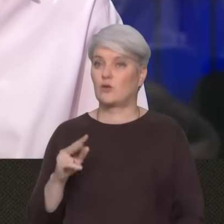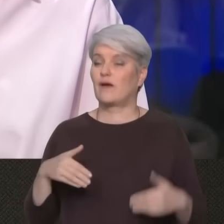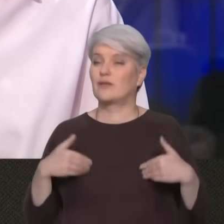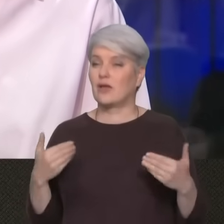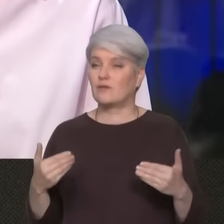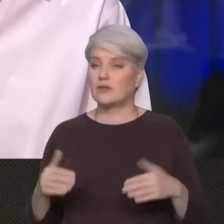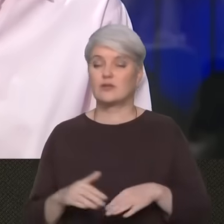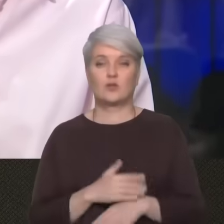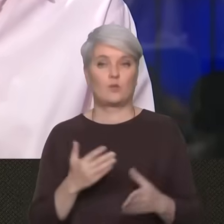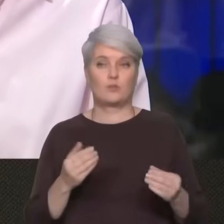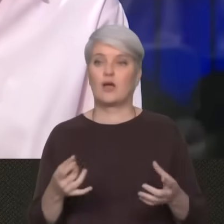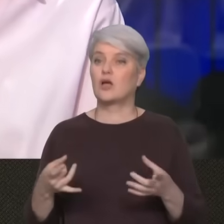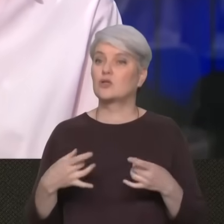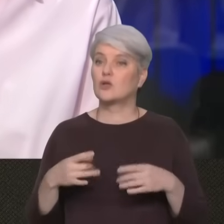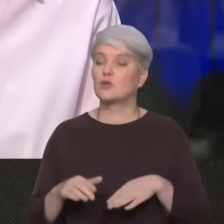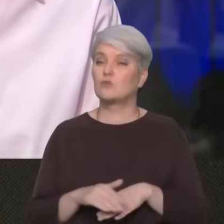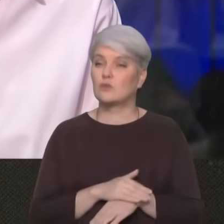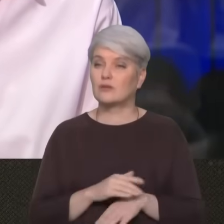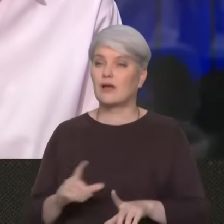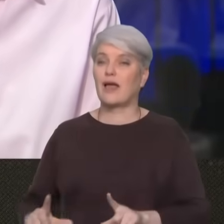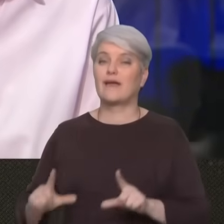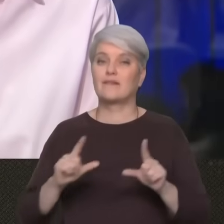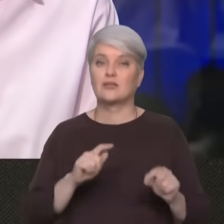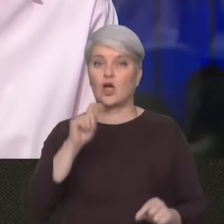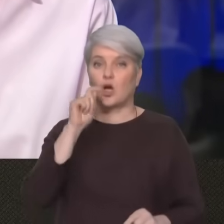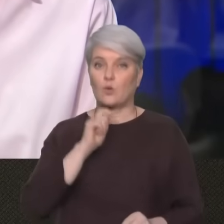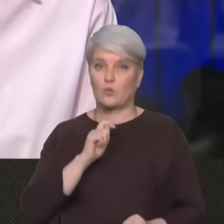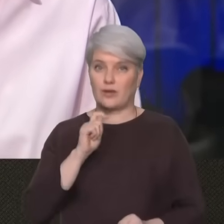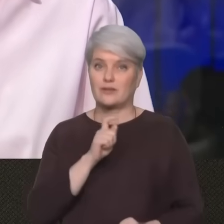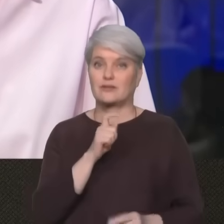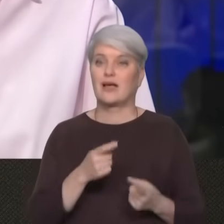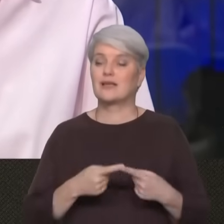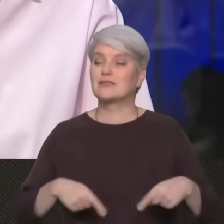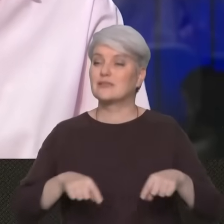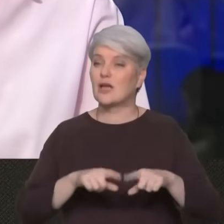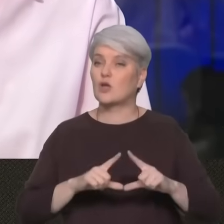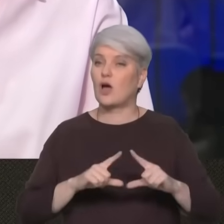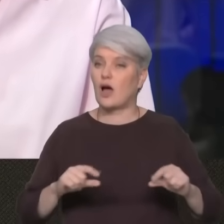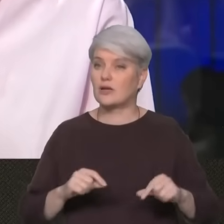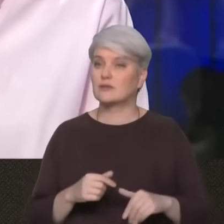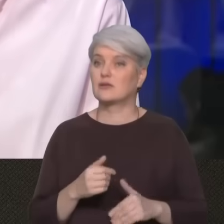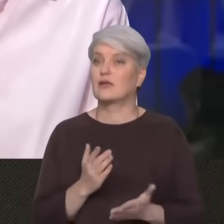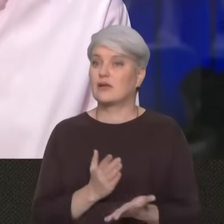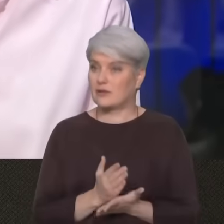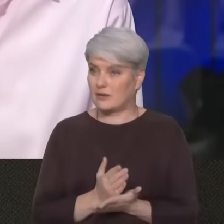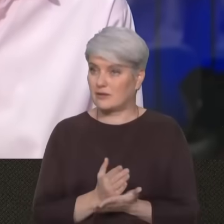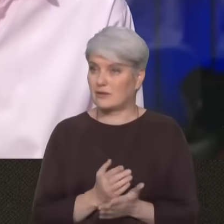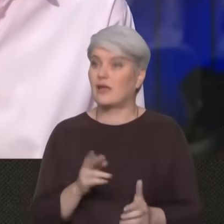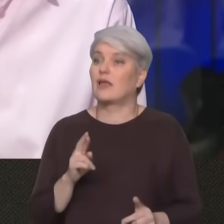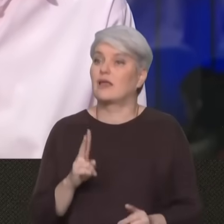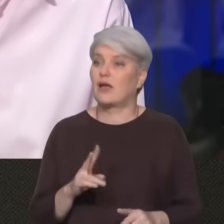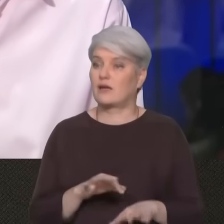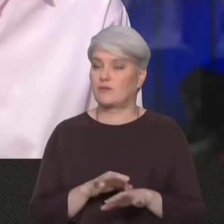Доброго дня. Розкажіть, будь ласка, евакуація українців передовсім із сектора Гази. Чи відбувається і як